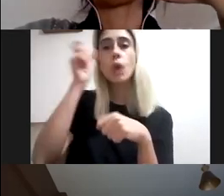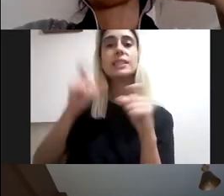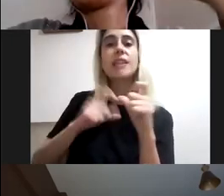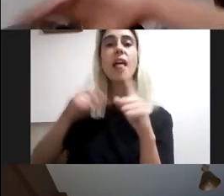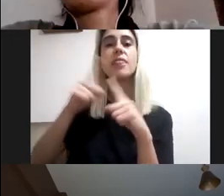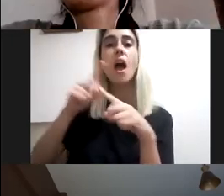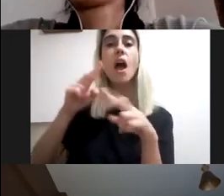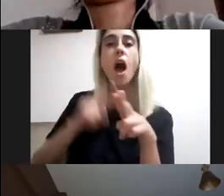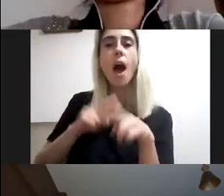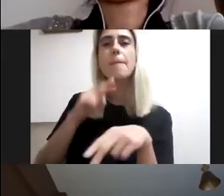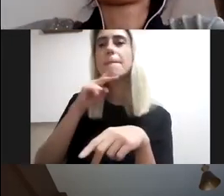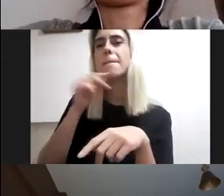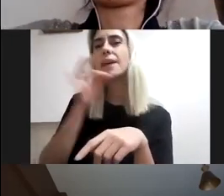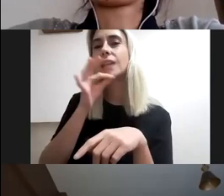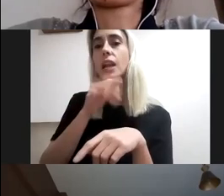durumunu düşündüğümüzde